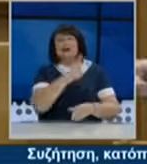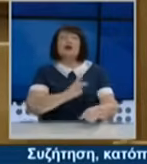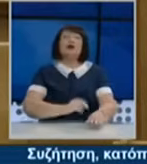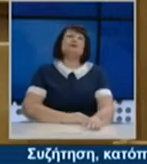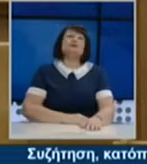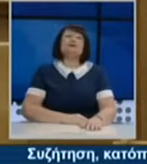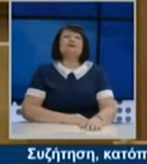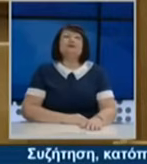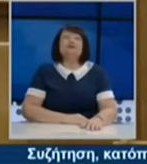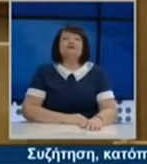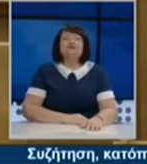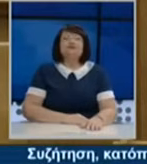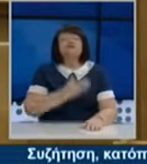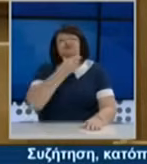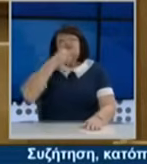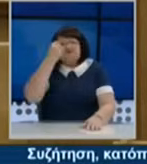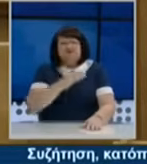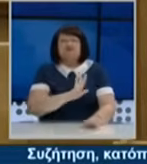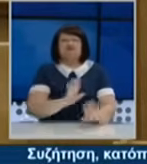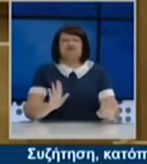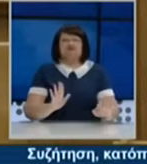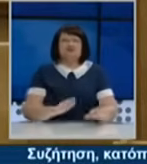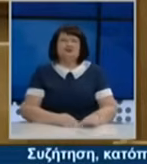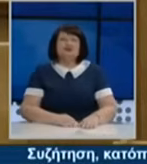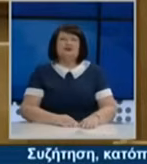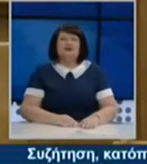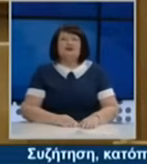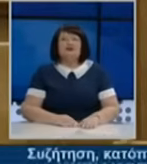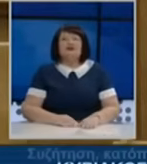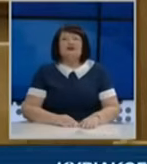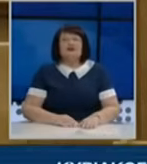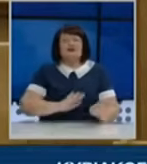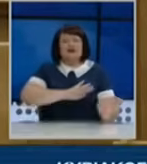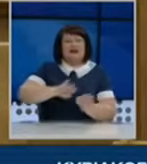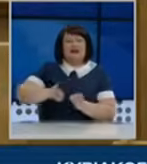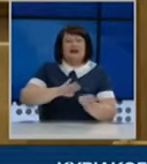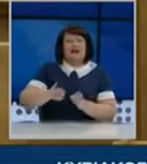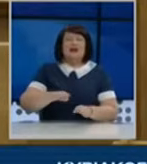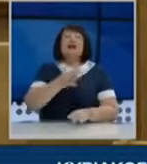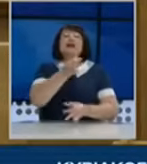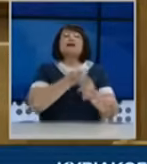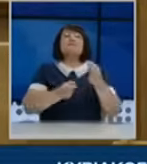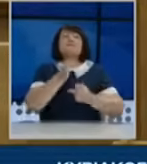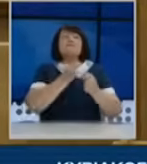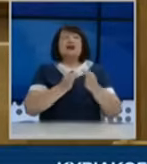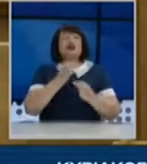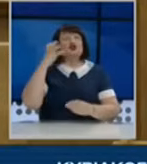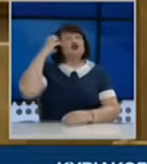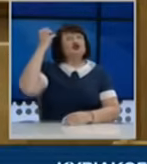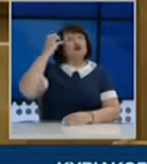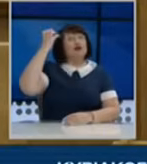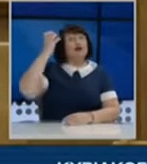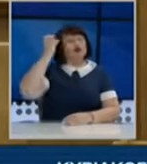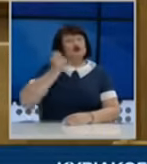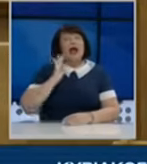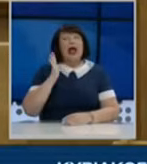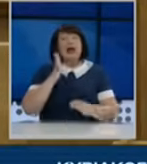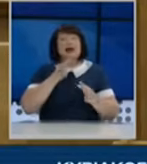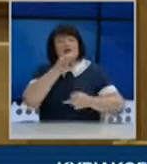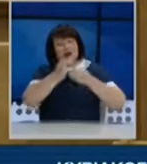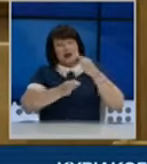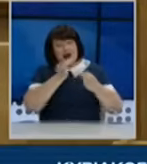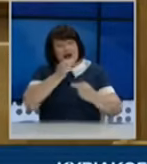Ντρέπομαι. Ντρέπομαι πραγματικά. Προσπερνώ και τα υπόλοιπα. Έλεγε ένας σοφός ότι αν μιλήσει σοφά